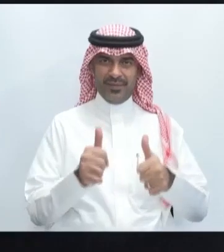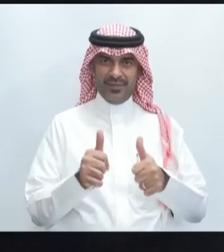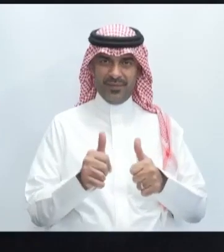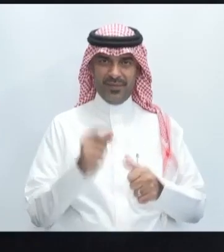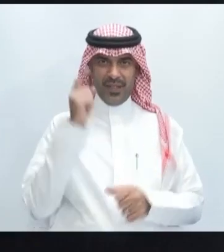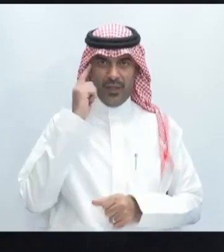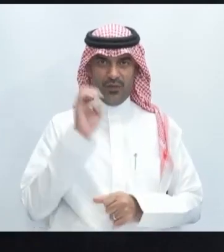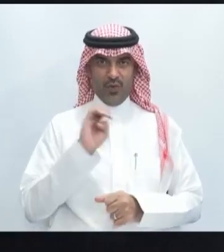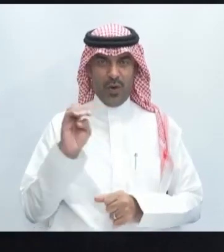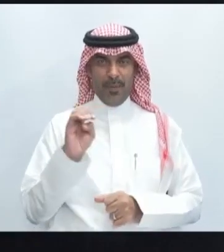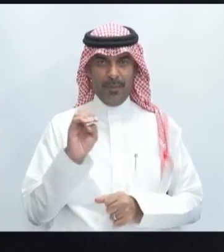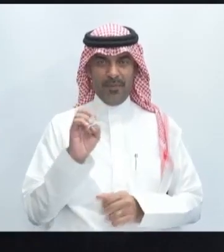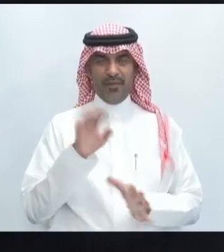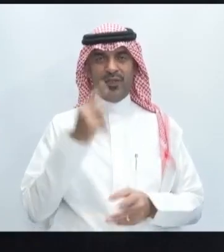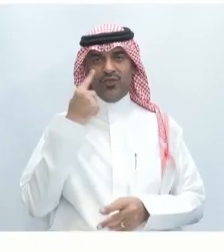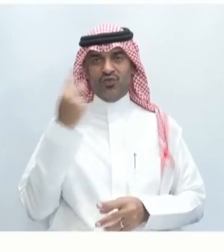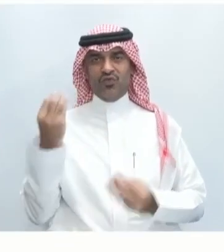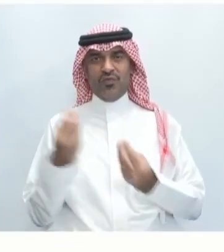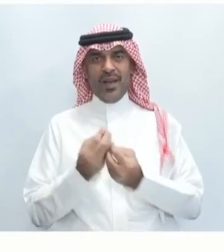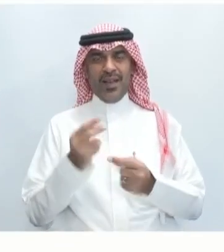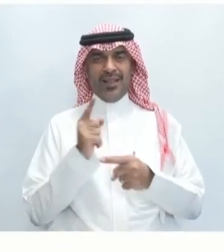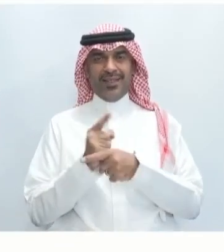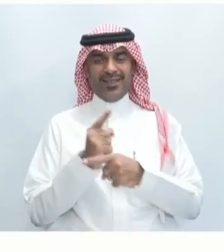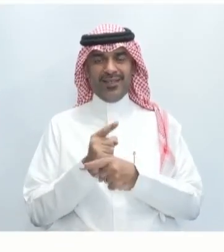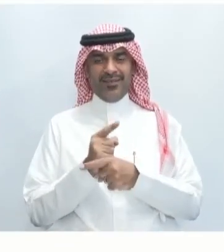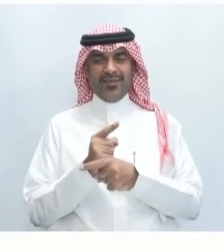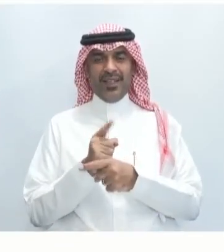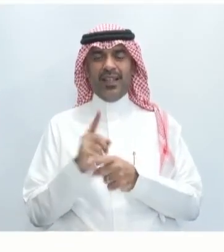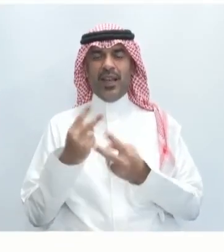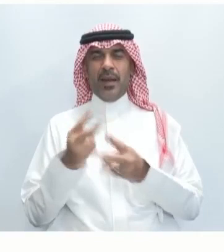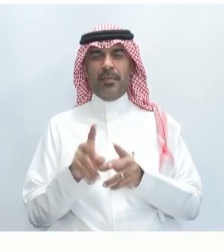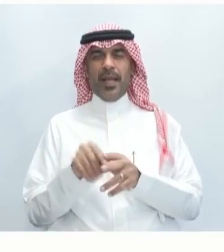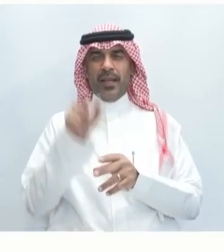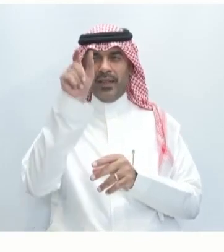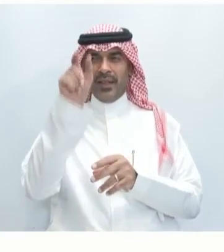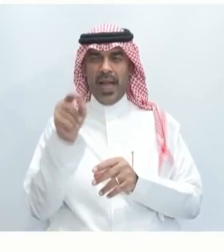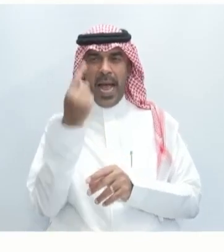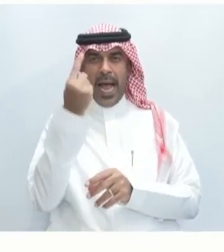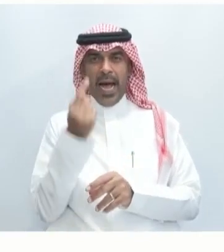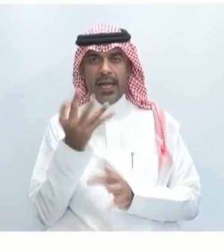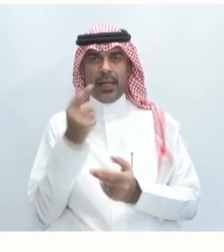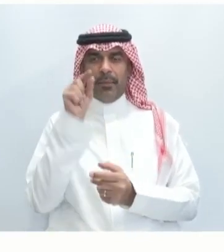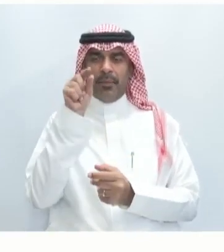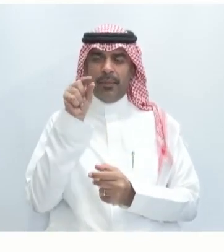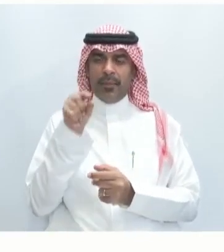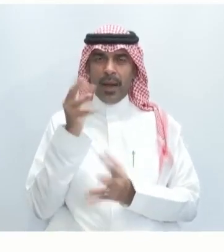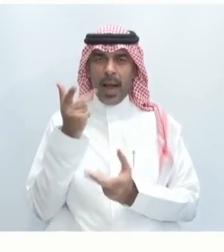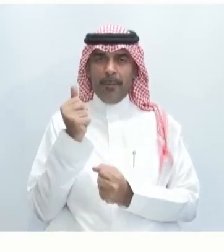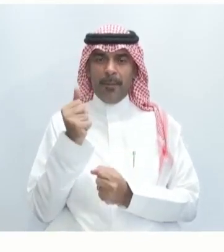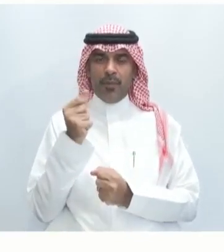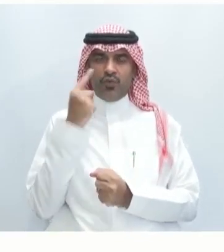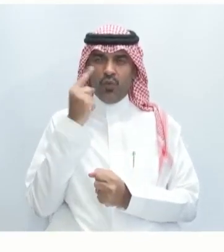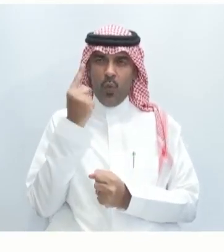هاي مبدعين وصلت الاجابه بارك الله فيكم اذا نبدا هنا بمنزله الاحاد كم لدينا من مكعب صغير